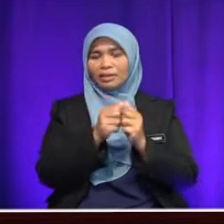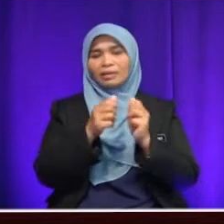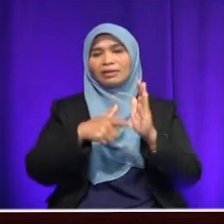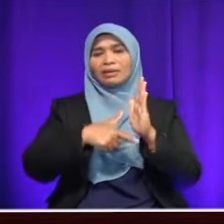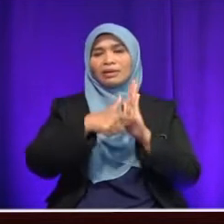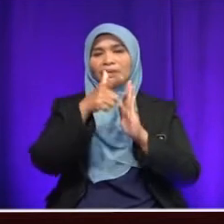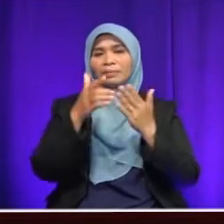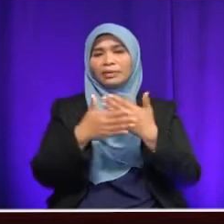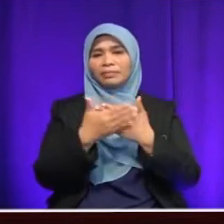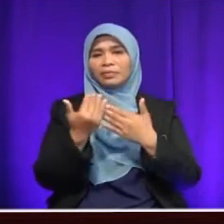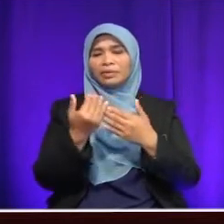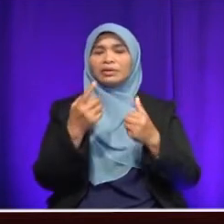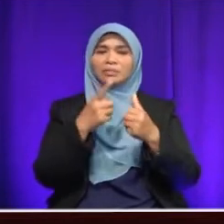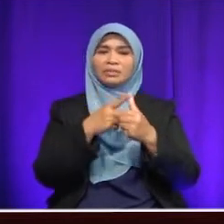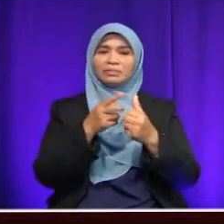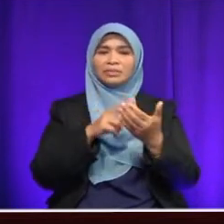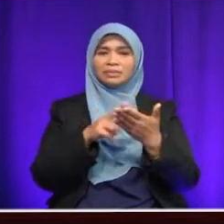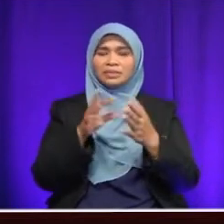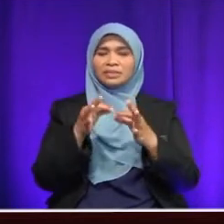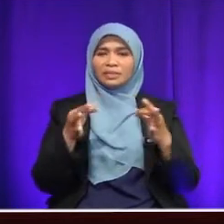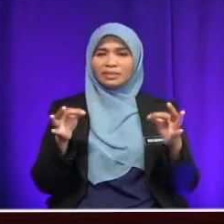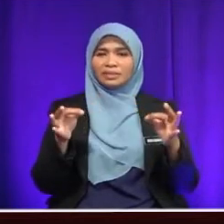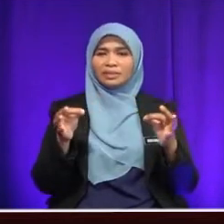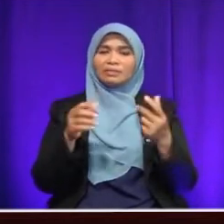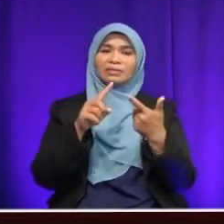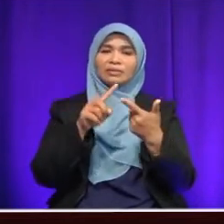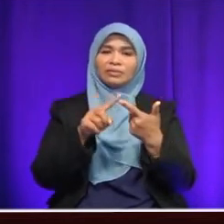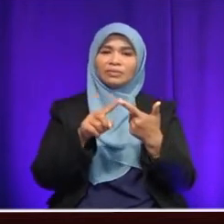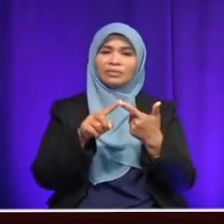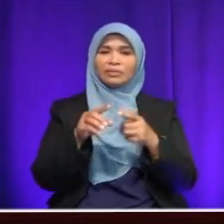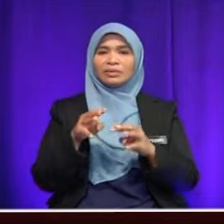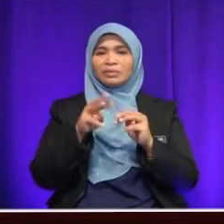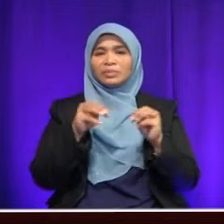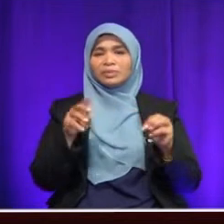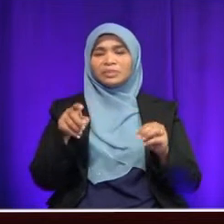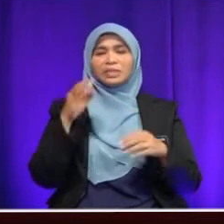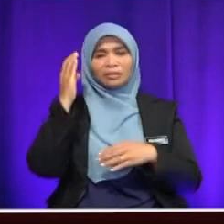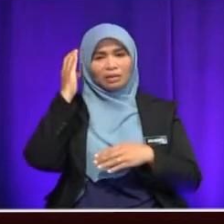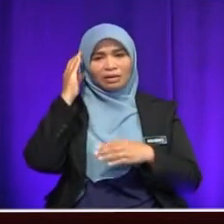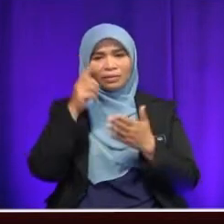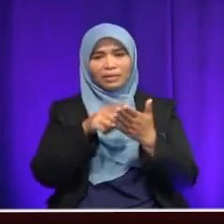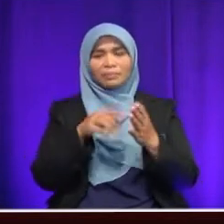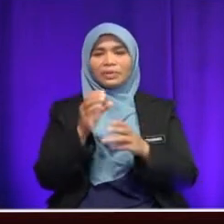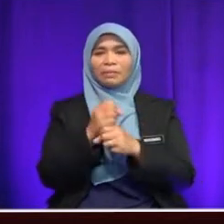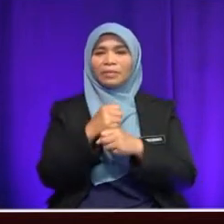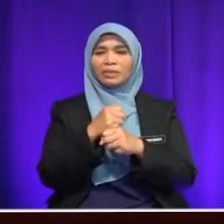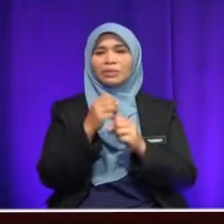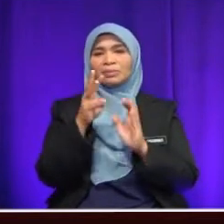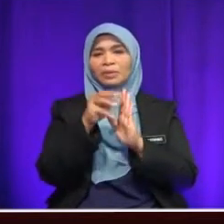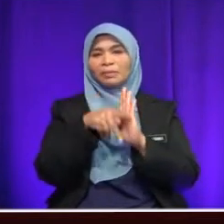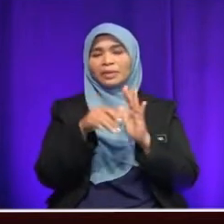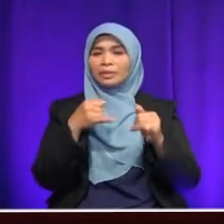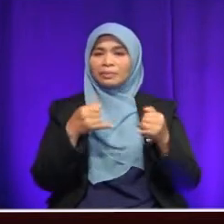pertama membaca ayat. Okey, yang kedua, murid-murid kena tahu apakah bentuk-bentuk perbuatan mempersendakan agama.